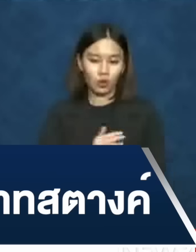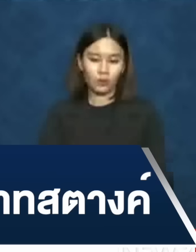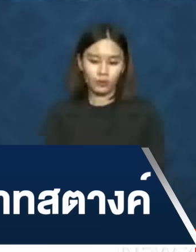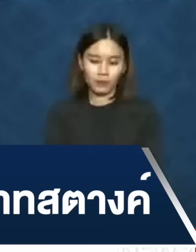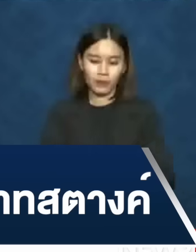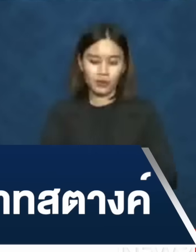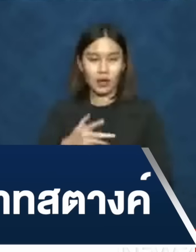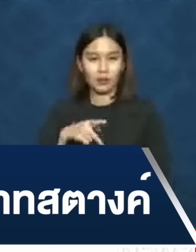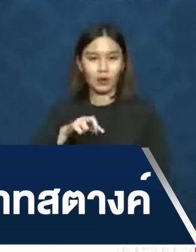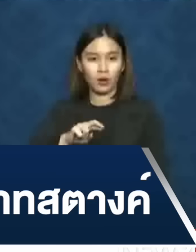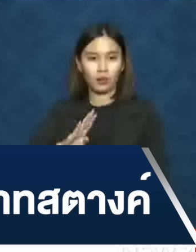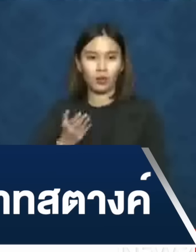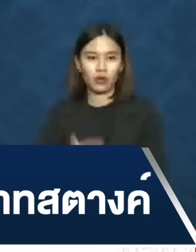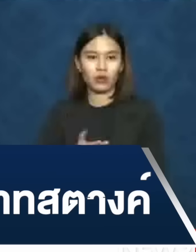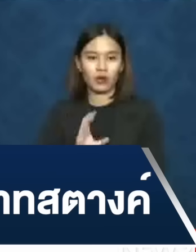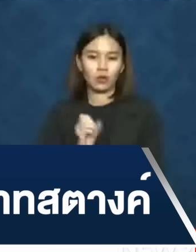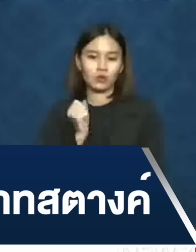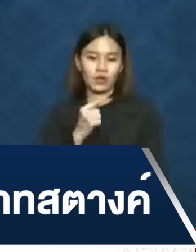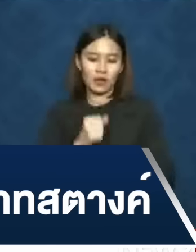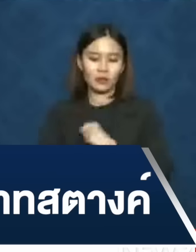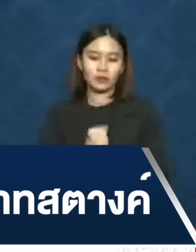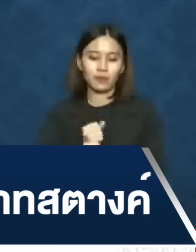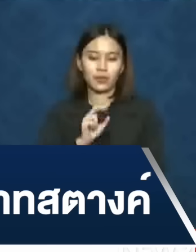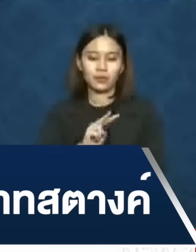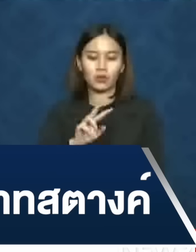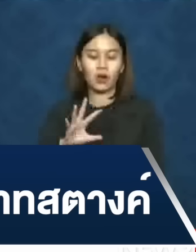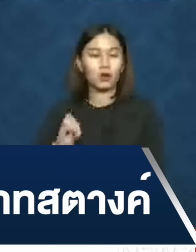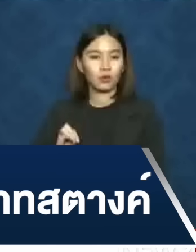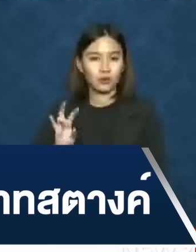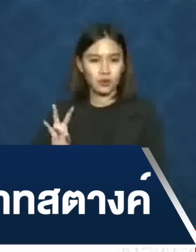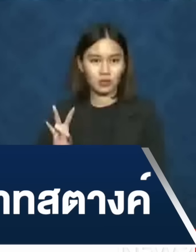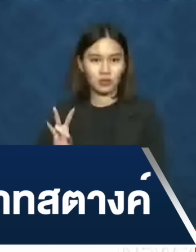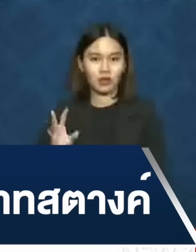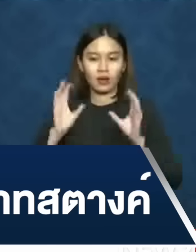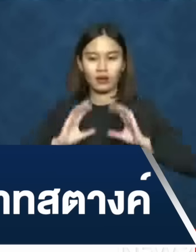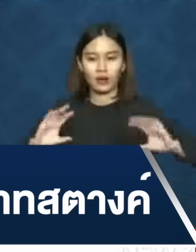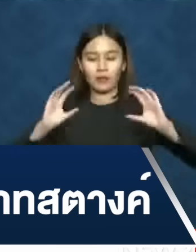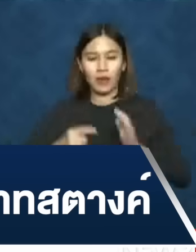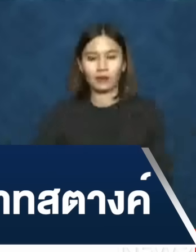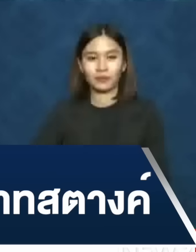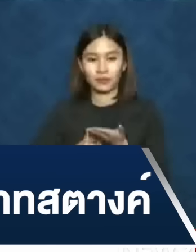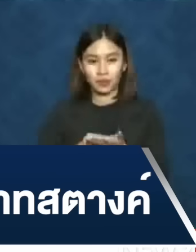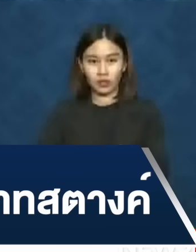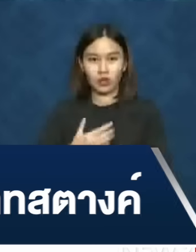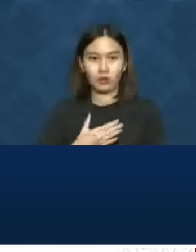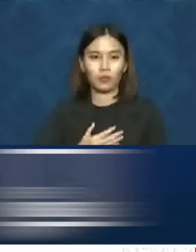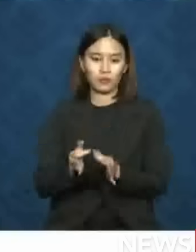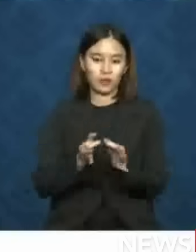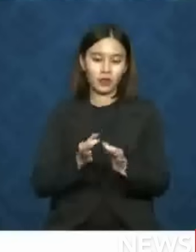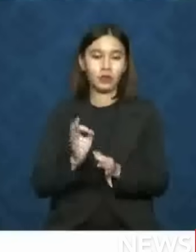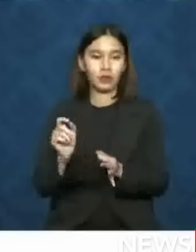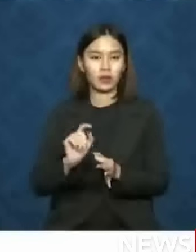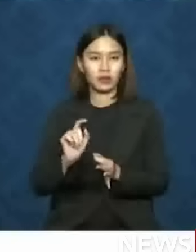ร่างพระราชบัญญัติงบประมาณรายจ่ายประจำปีงบประมาณ 2567ที่รัฐบาลเสนอผมขอเรียน